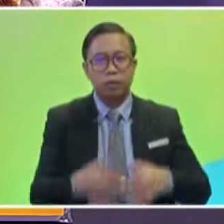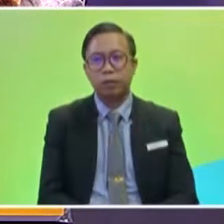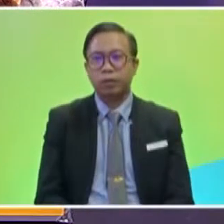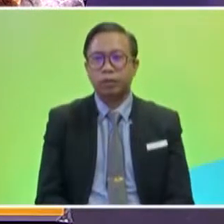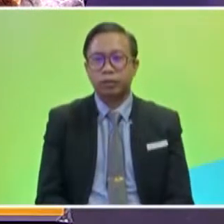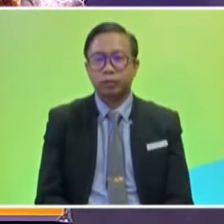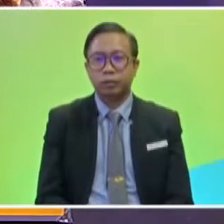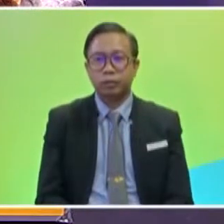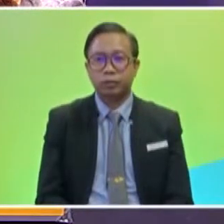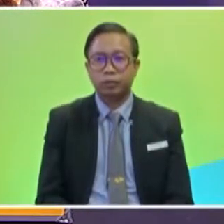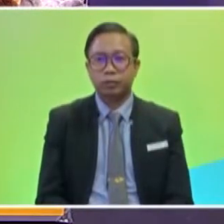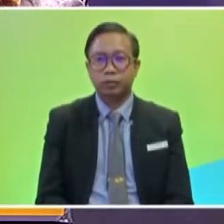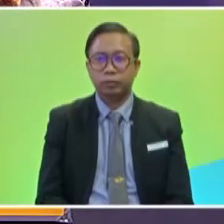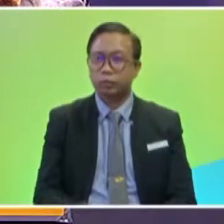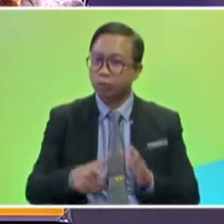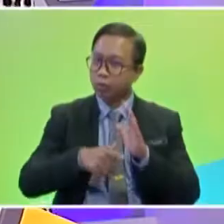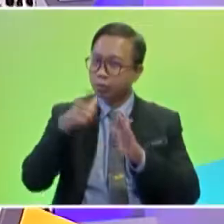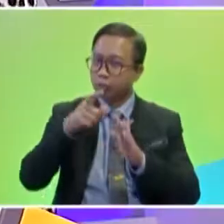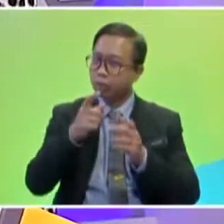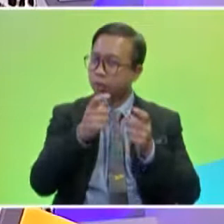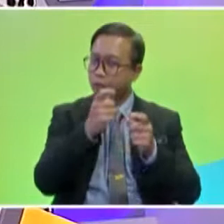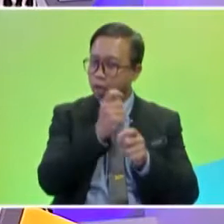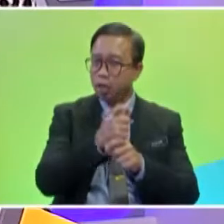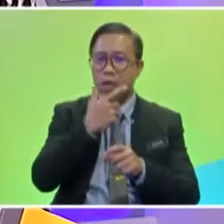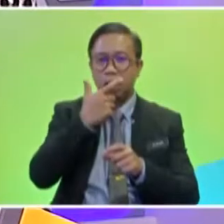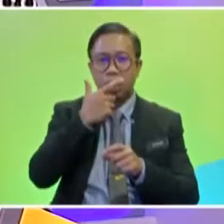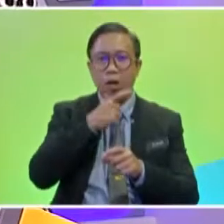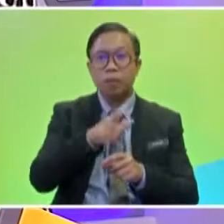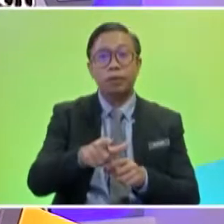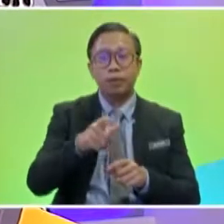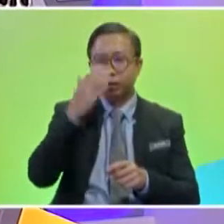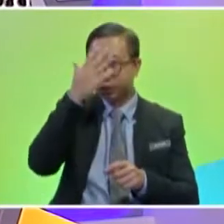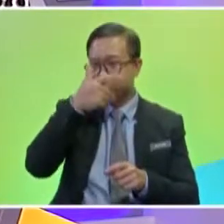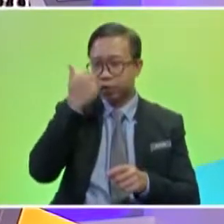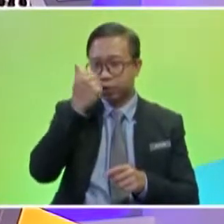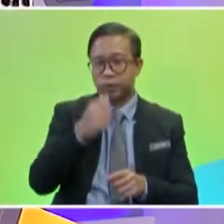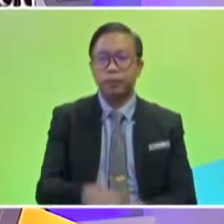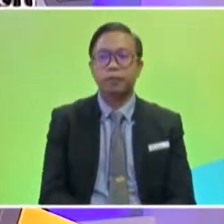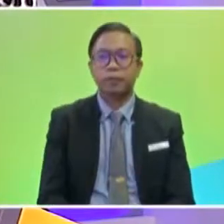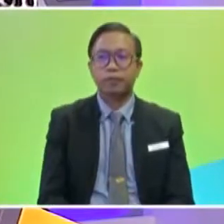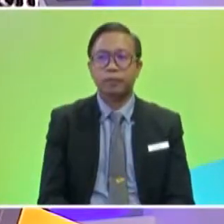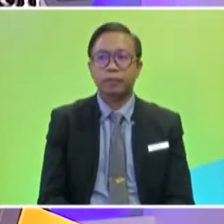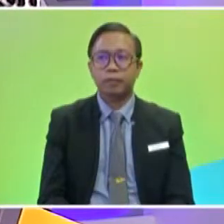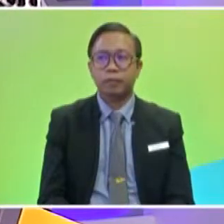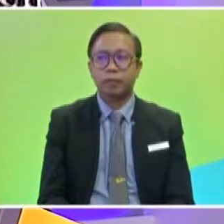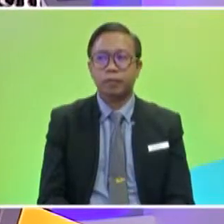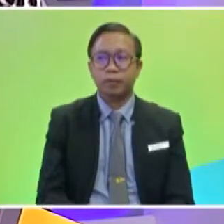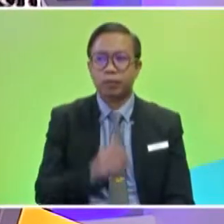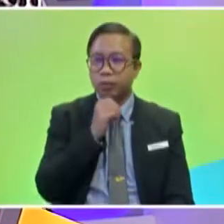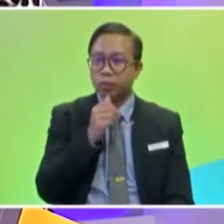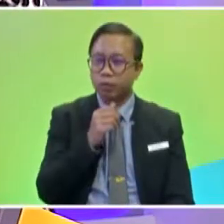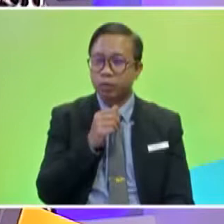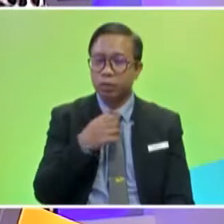malam ini mungkin lebih lebih lebih cantik bajunya bukan kulitnya